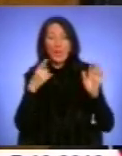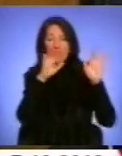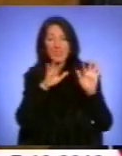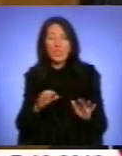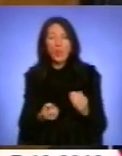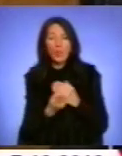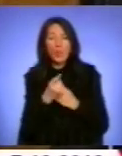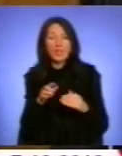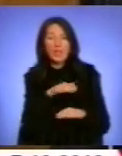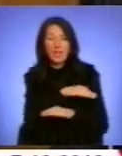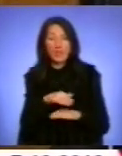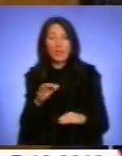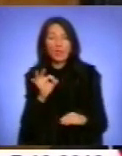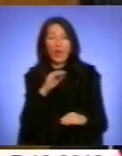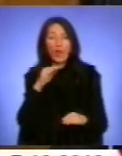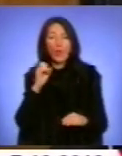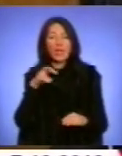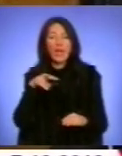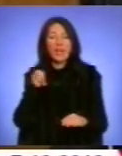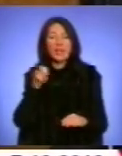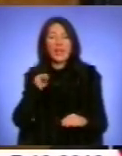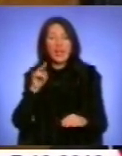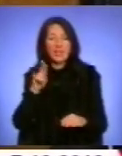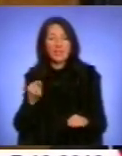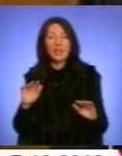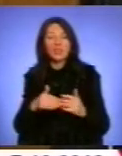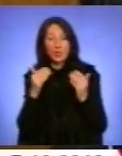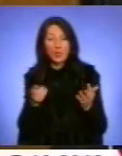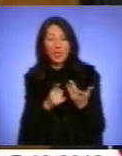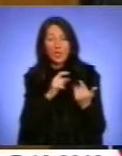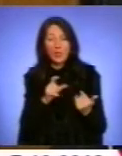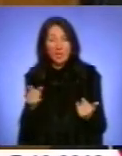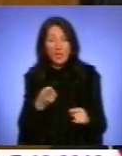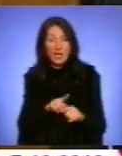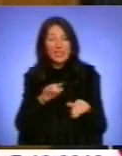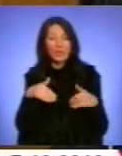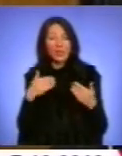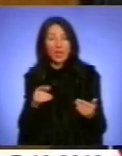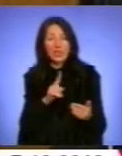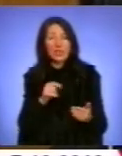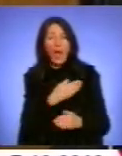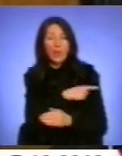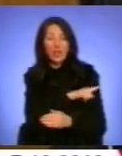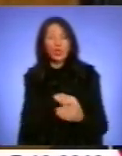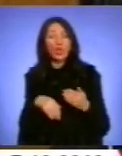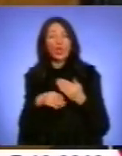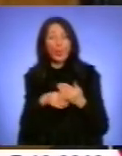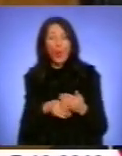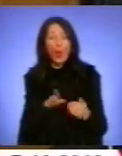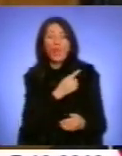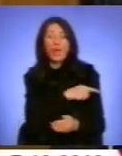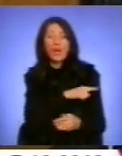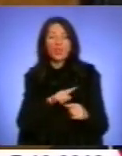вулиці ожеледиця, збільшується кількість пацієнтів, які звертаються за медичною допомогою в